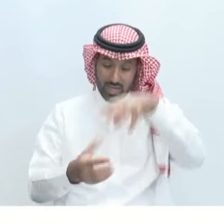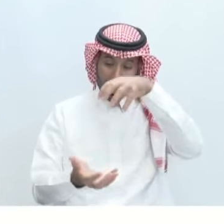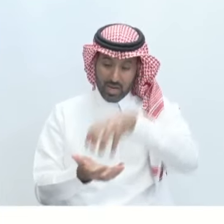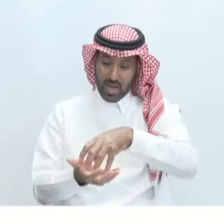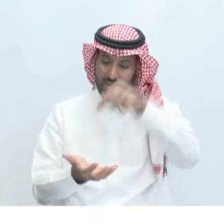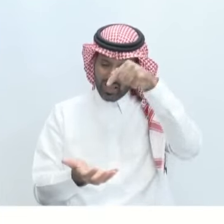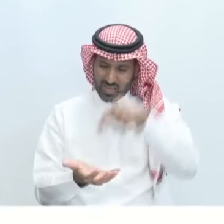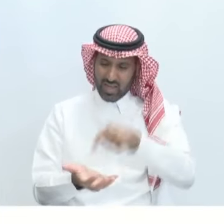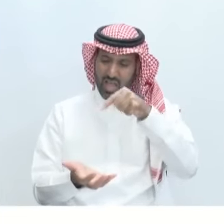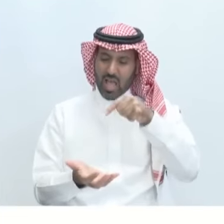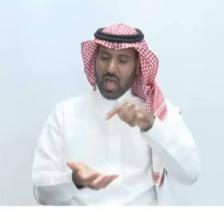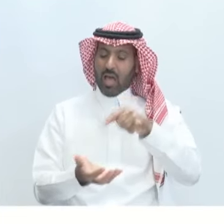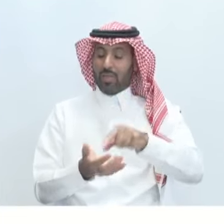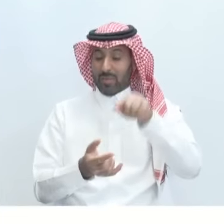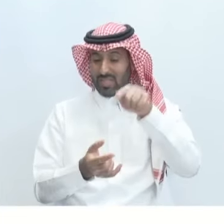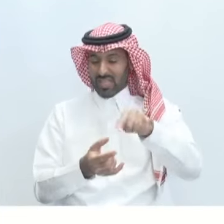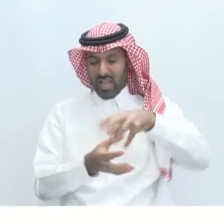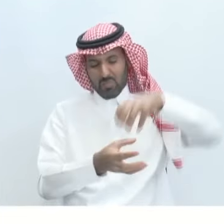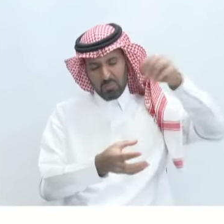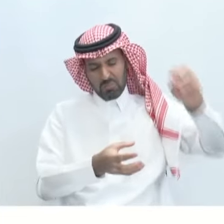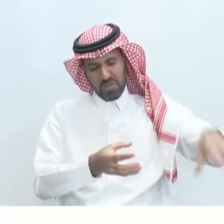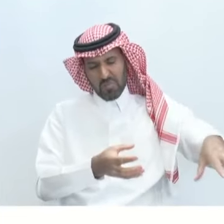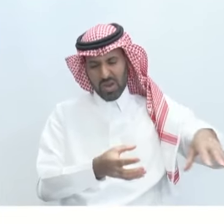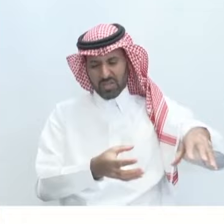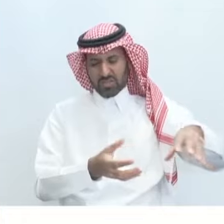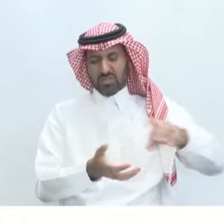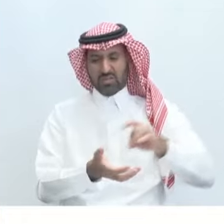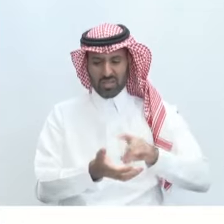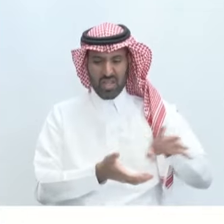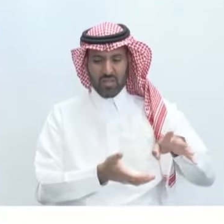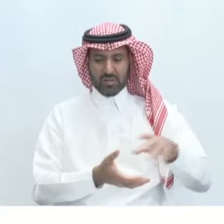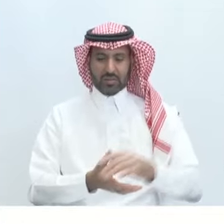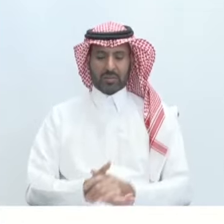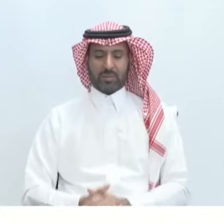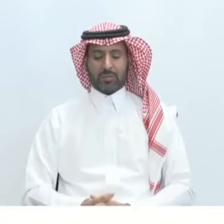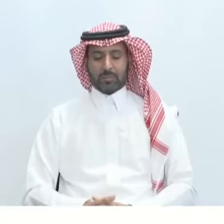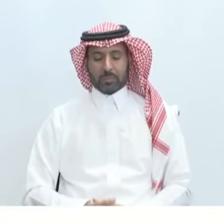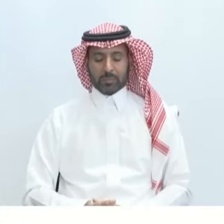ننقر على رمز سله المهملات وبالتالي يتم